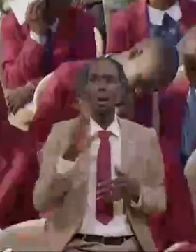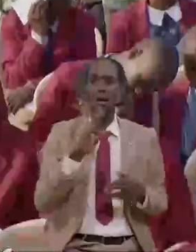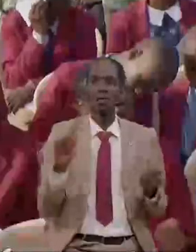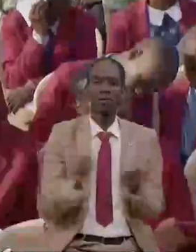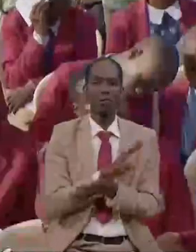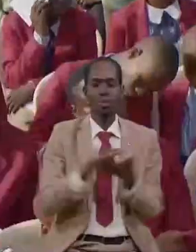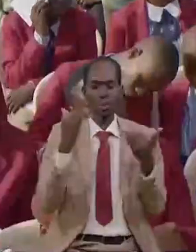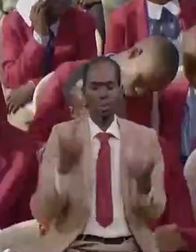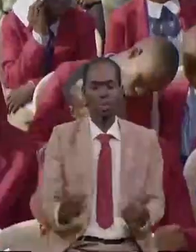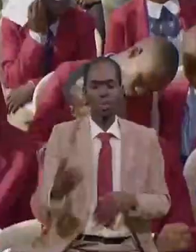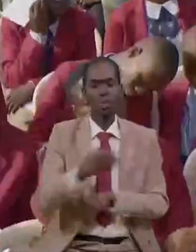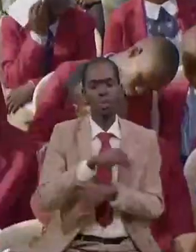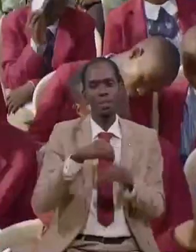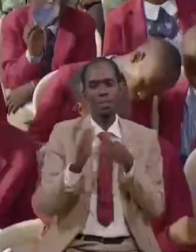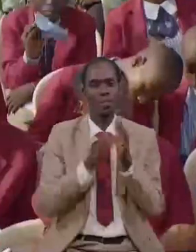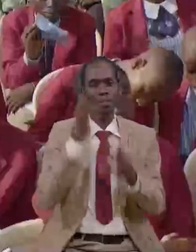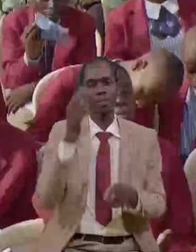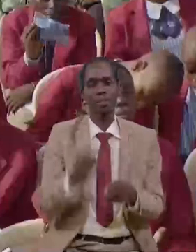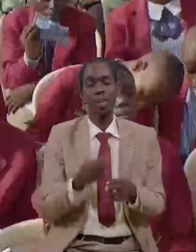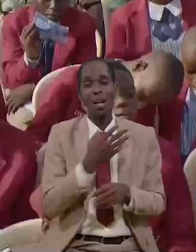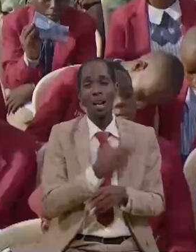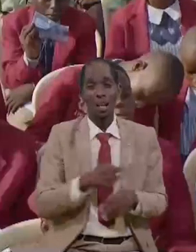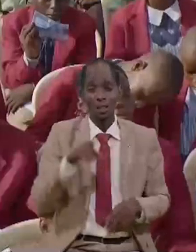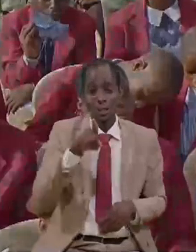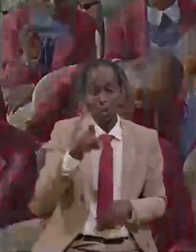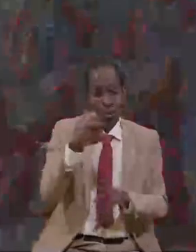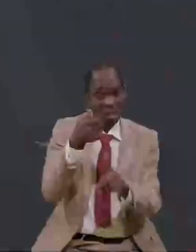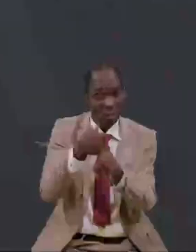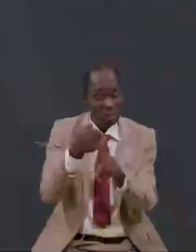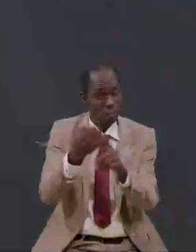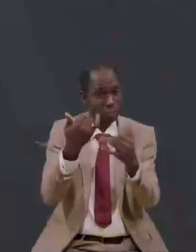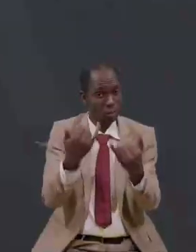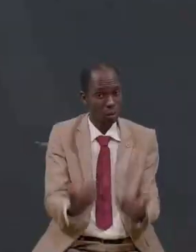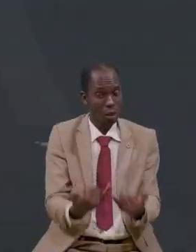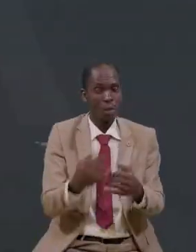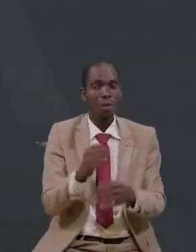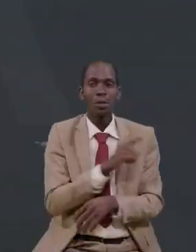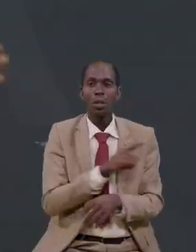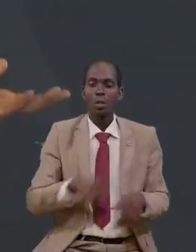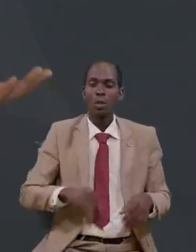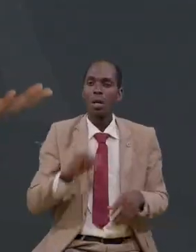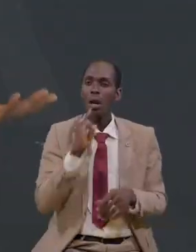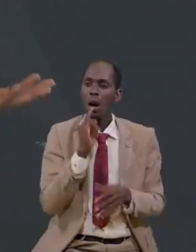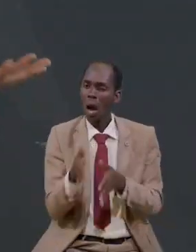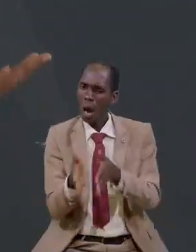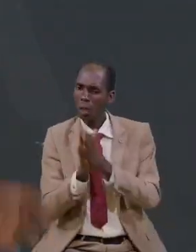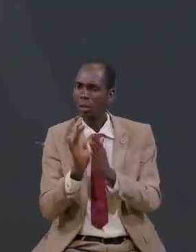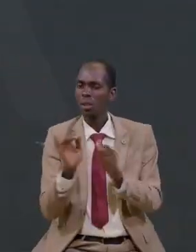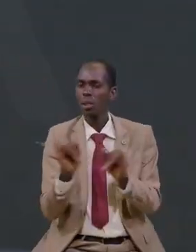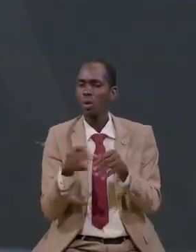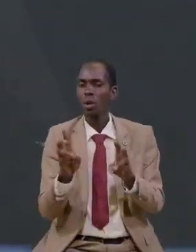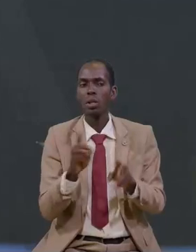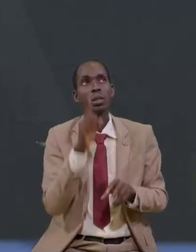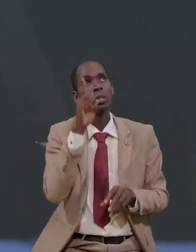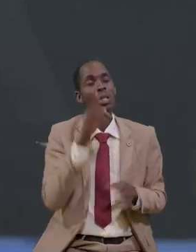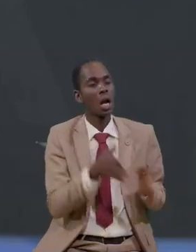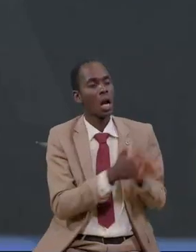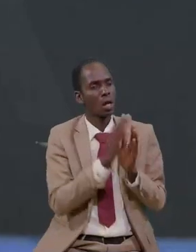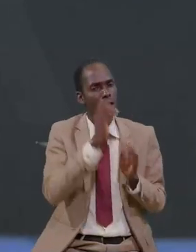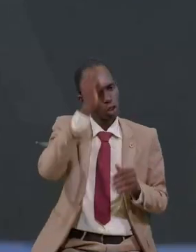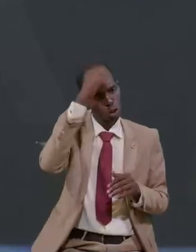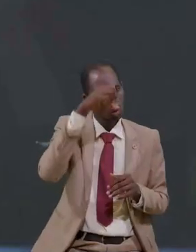sont réduits au silence. Et toi-même, le Seigneur te pose la question, que veux-tu que